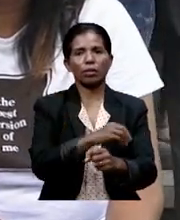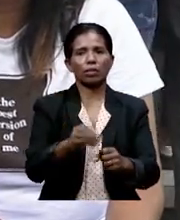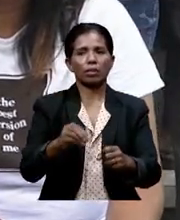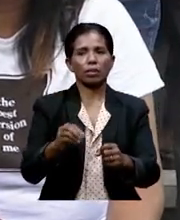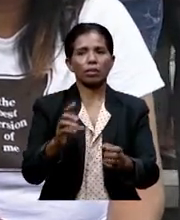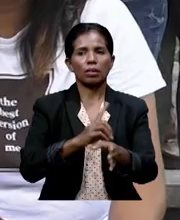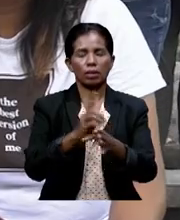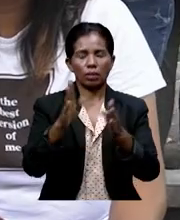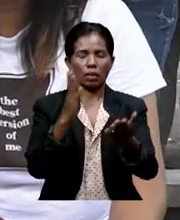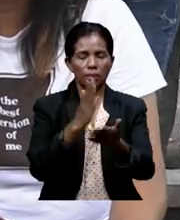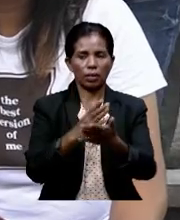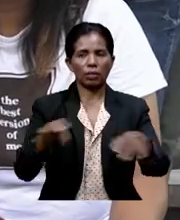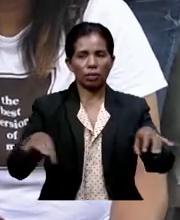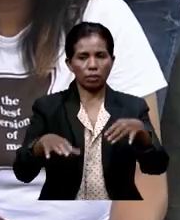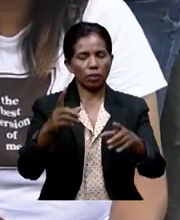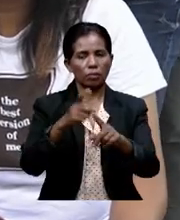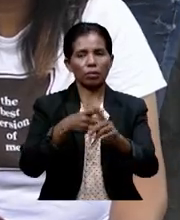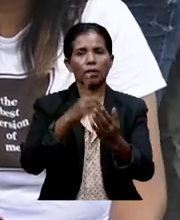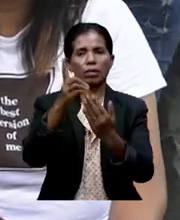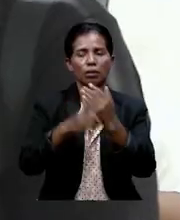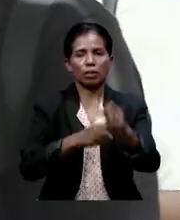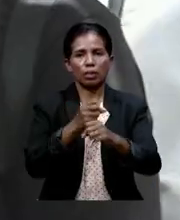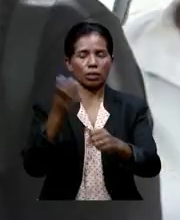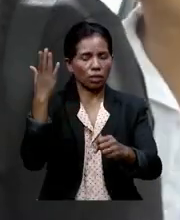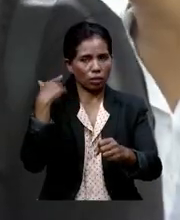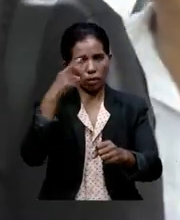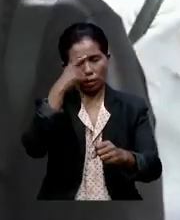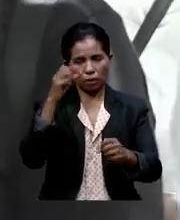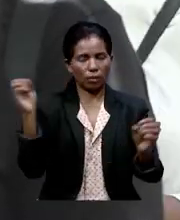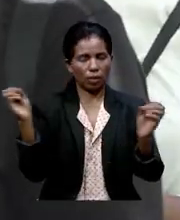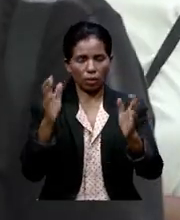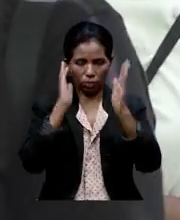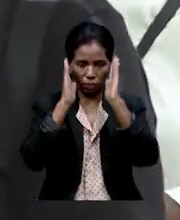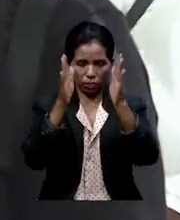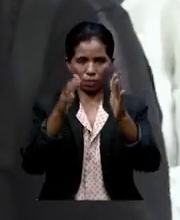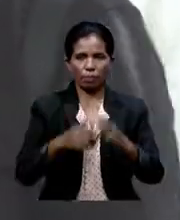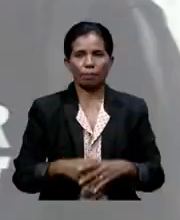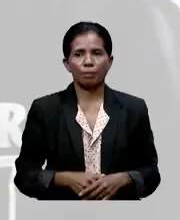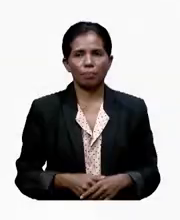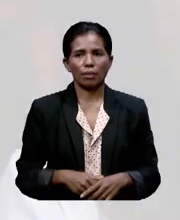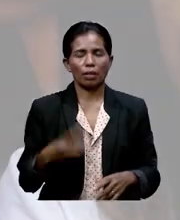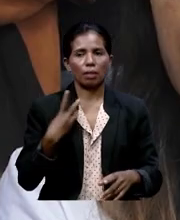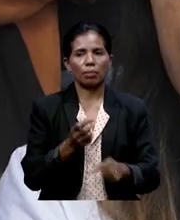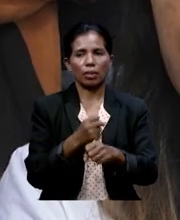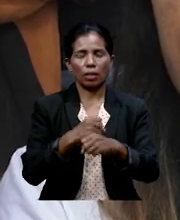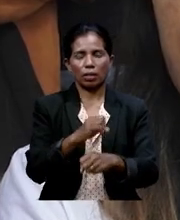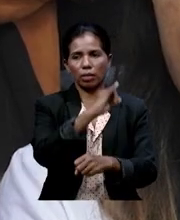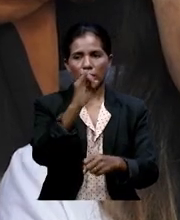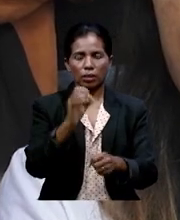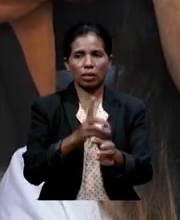IP rapara contrato ne ia fulan dezembro tinang kotuk horajang nebe la fundamental. Hal intervis de media tatoli kata